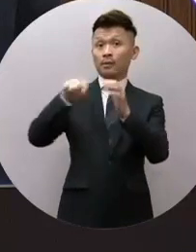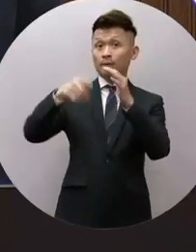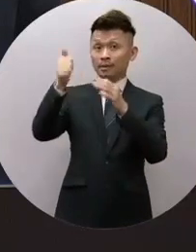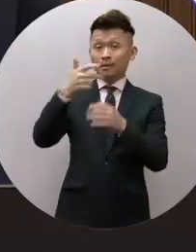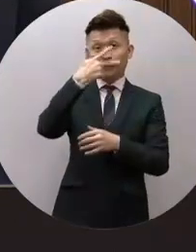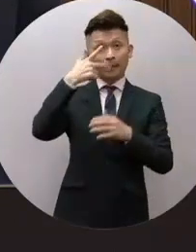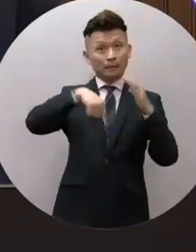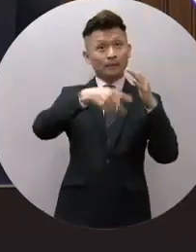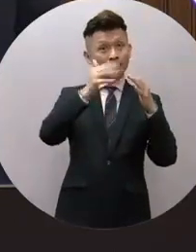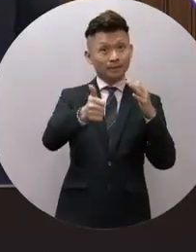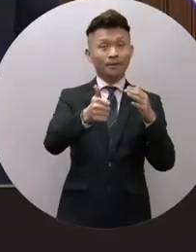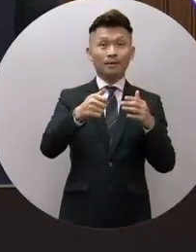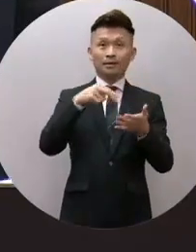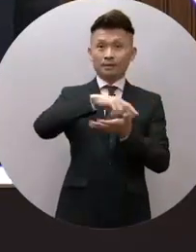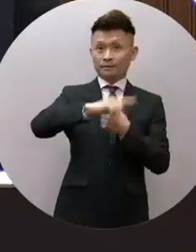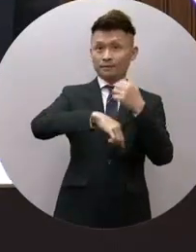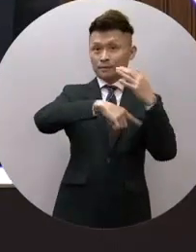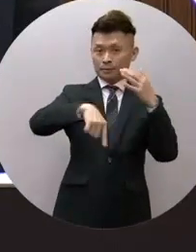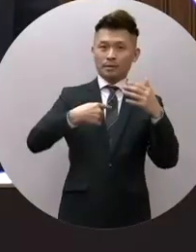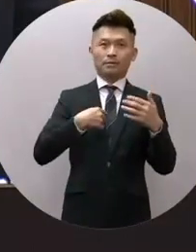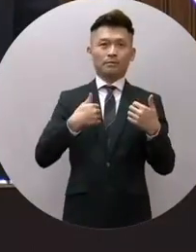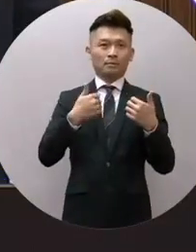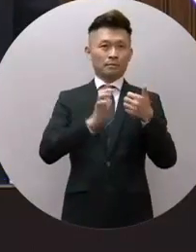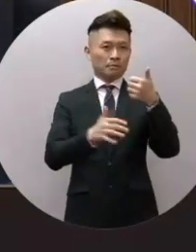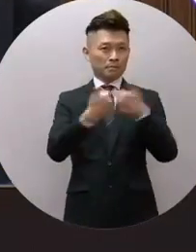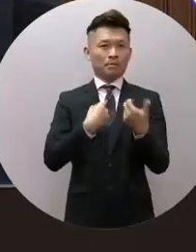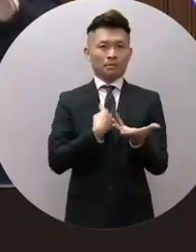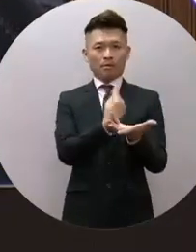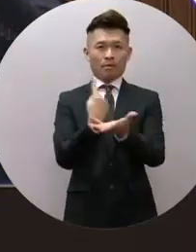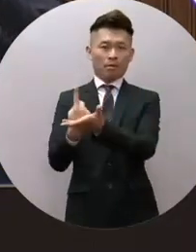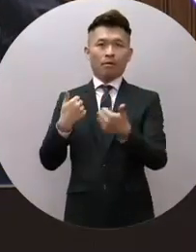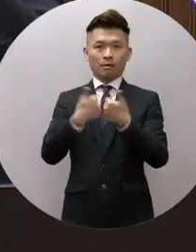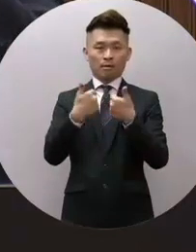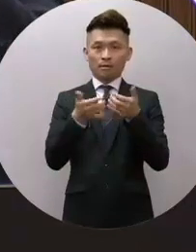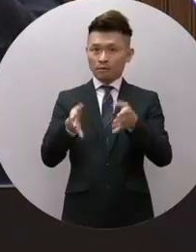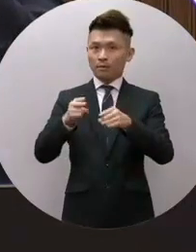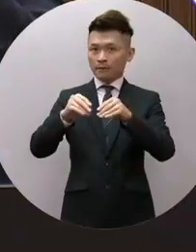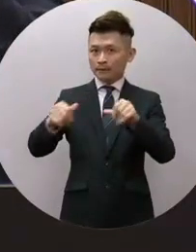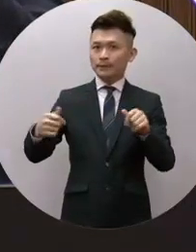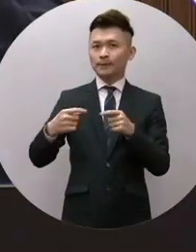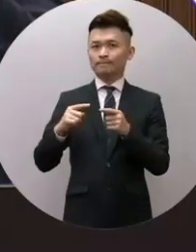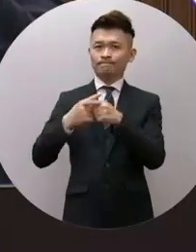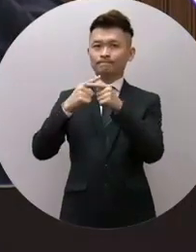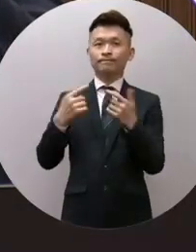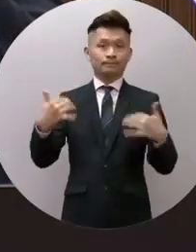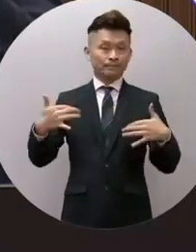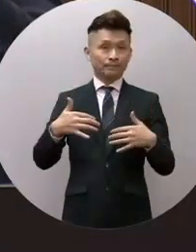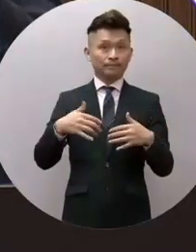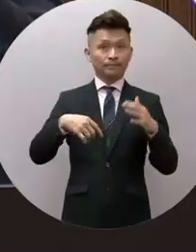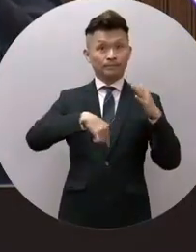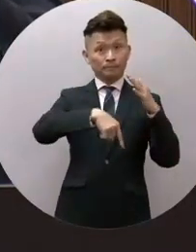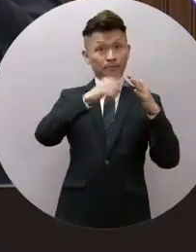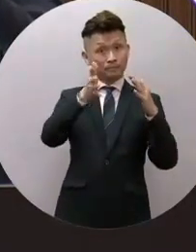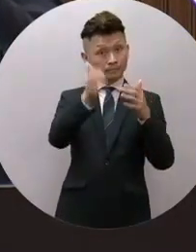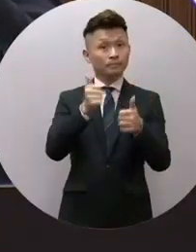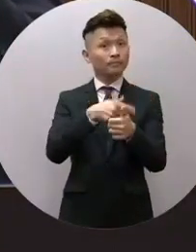好，赖清德院长，包括在立法院我也都开过了这个委员会哈，就这个土地的问题呢，跟院长这边